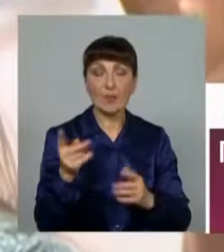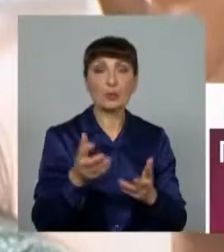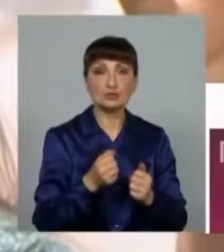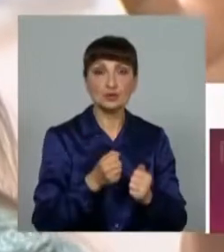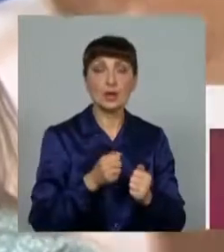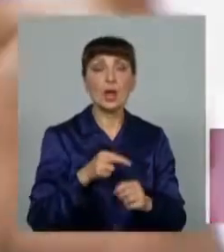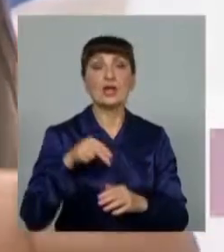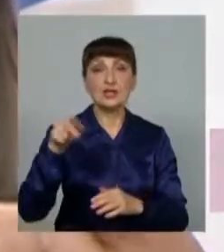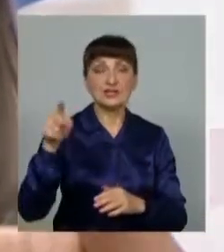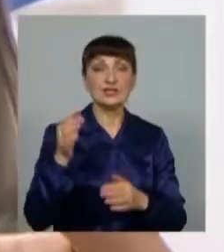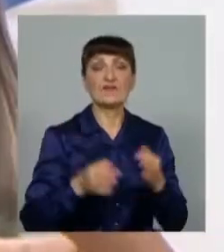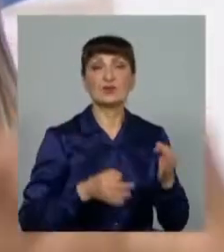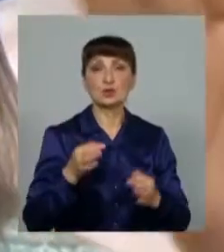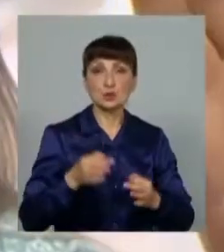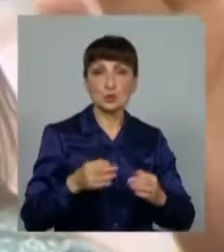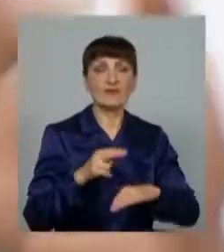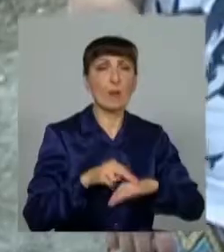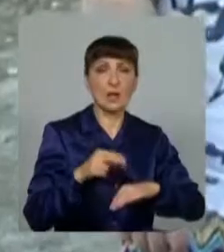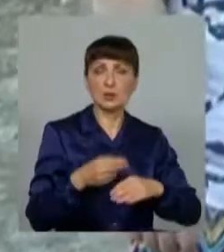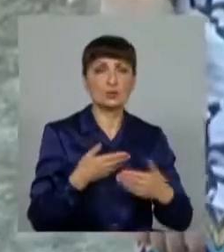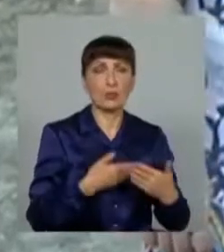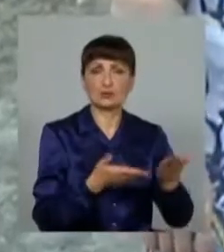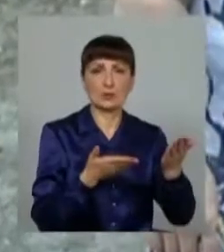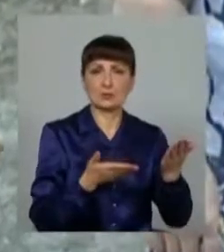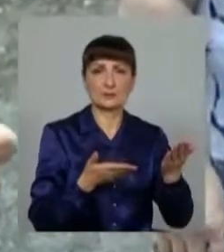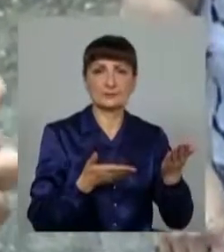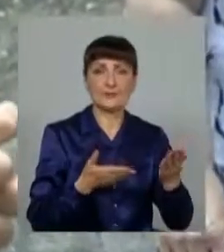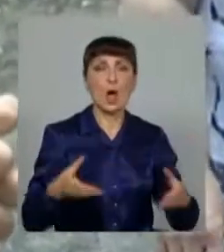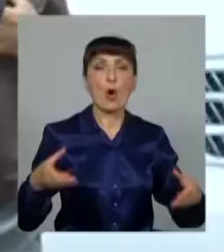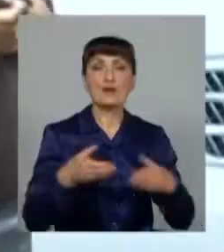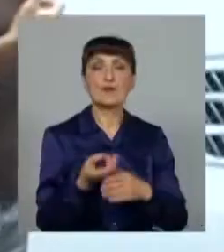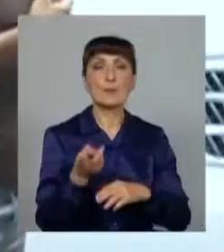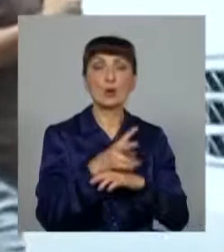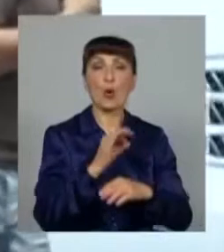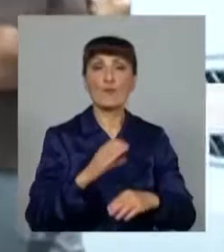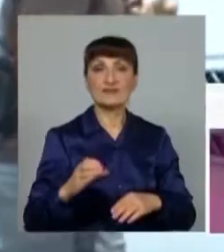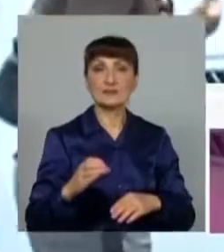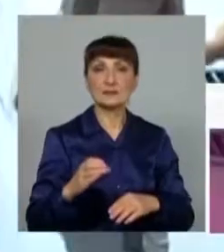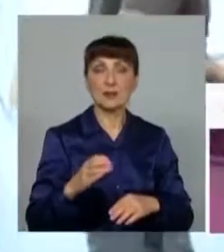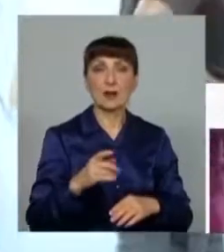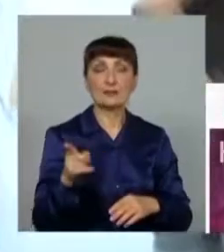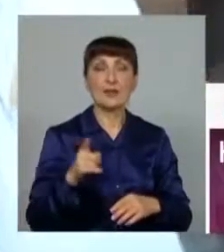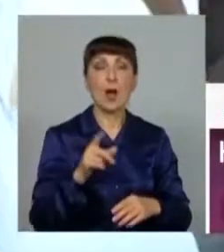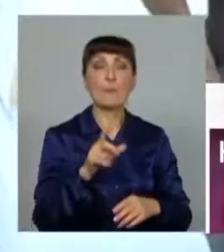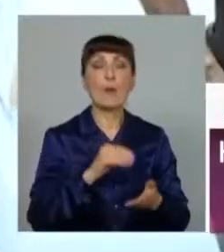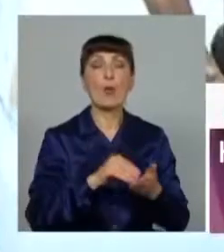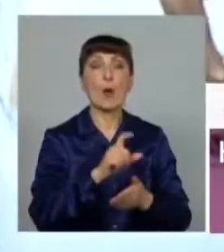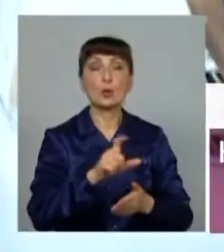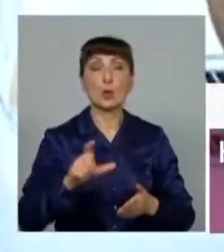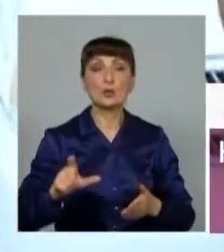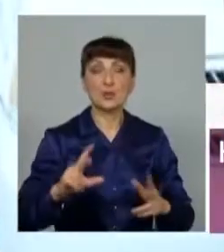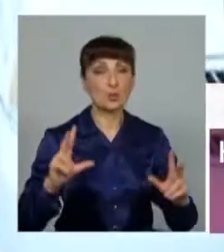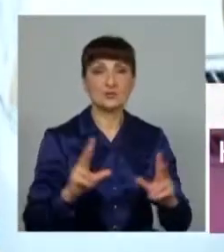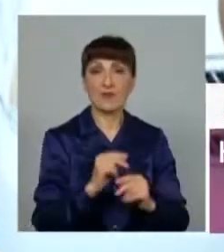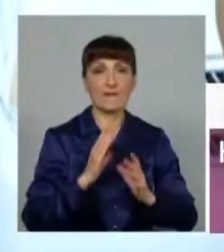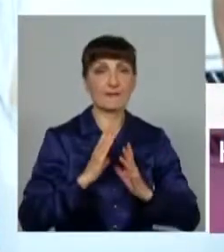получили, идти обращаться там, в полицию, либо там, в суд. Коллективный приход в офис компании для экс-покупателей интернет-магазина не